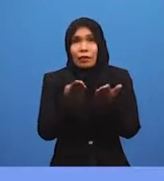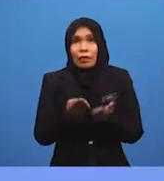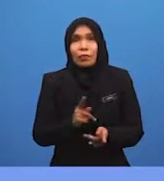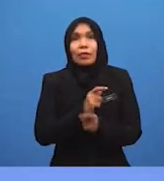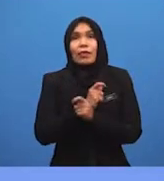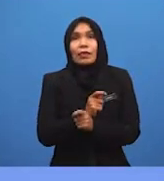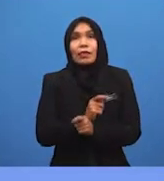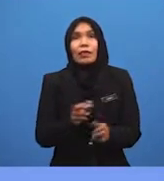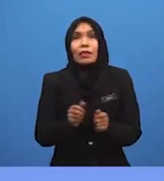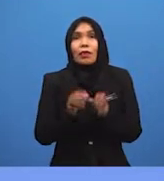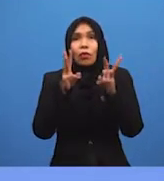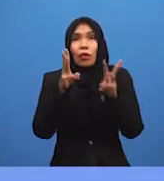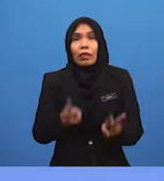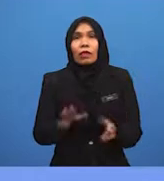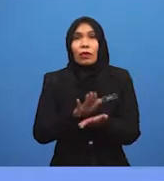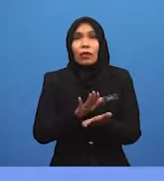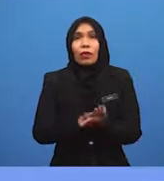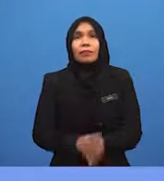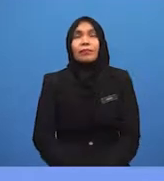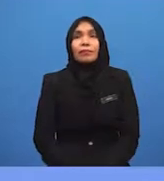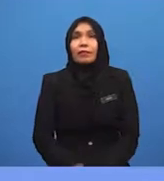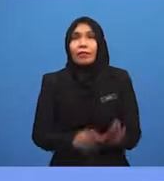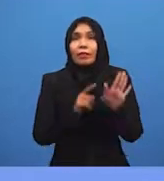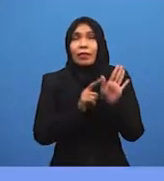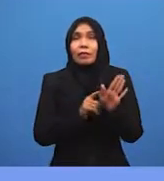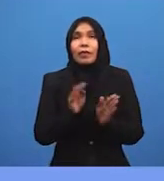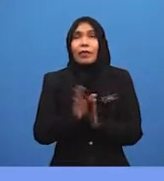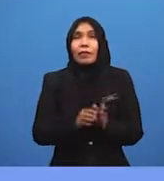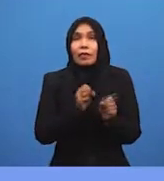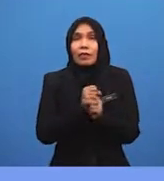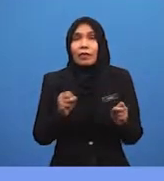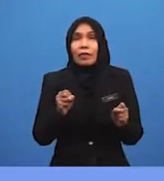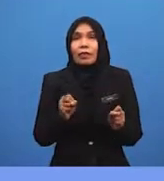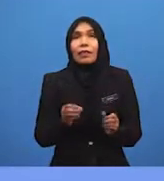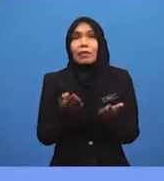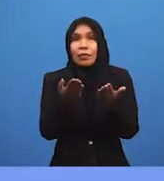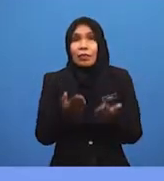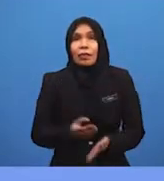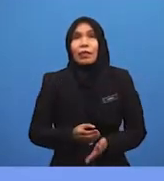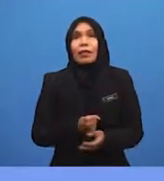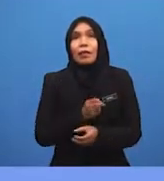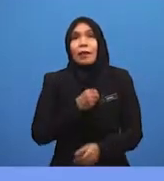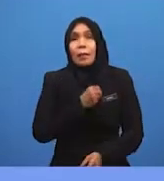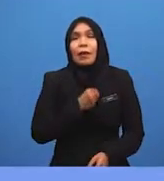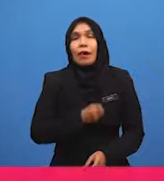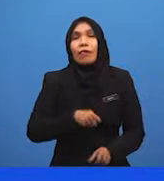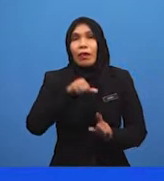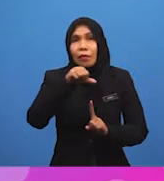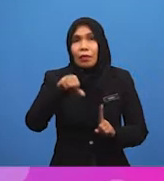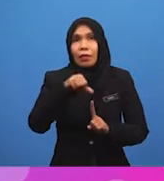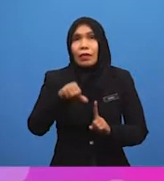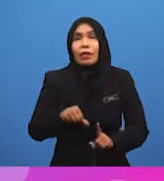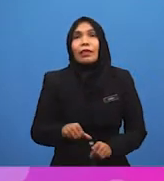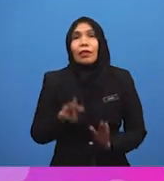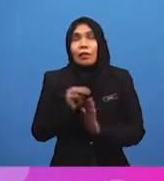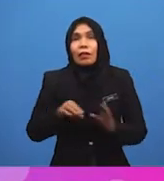warga sekolah. Kelima, bersedia meminta maaf apabila membuat kesalahan.